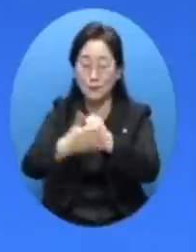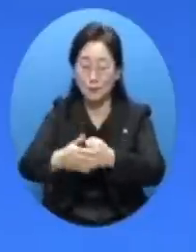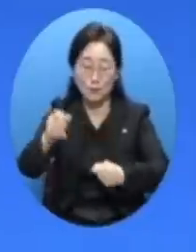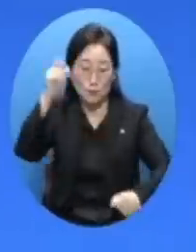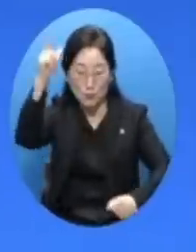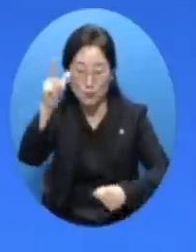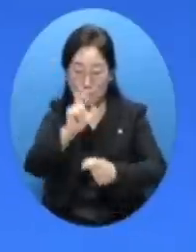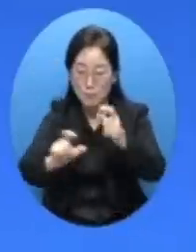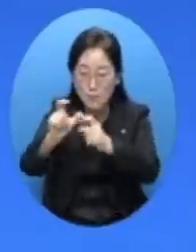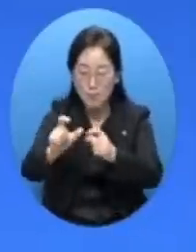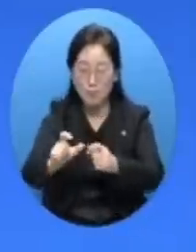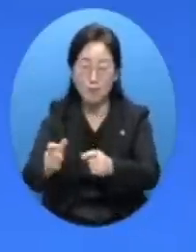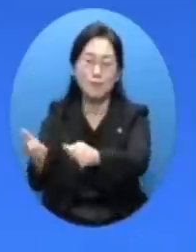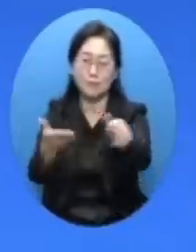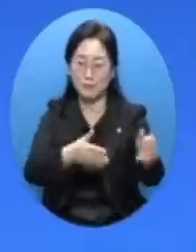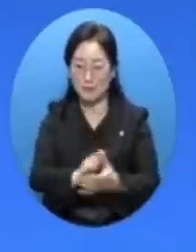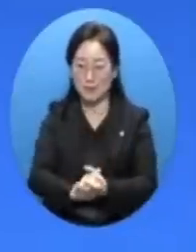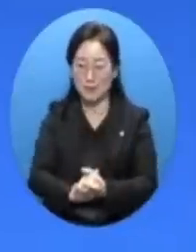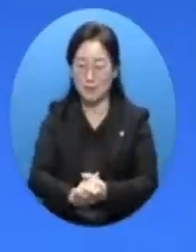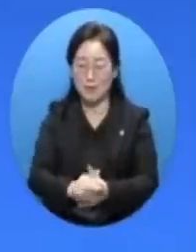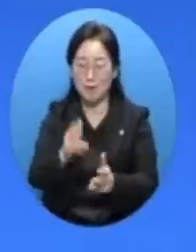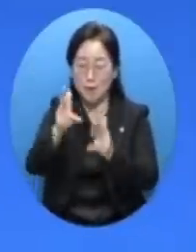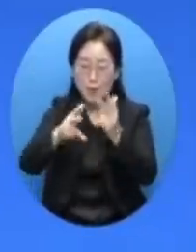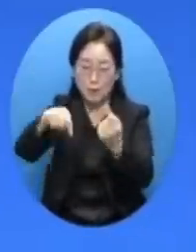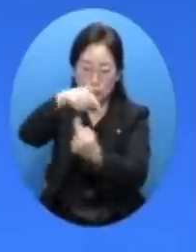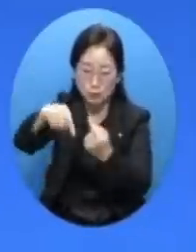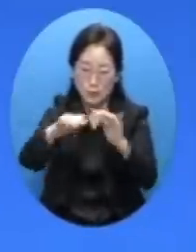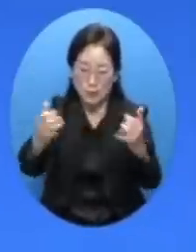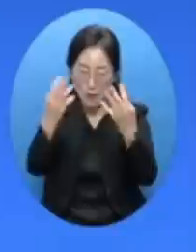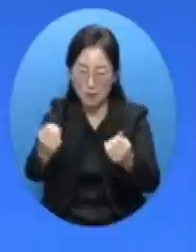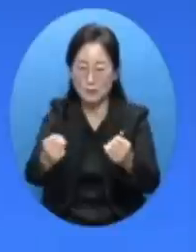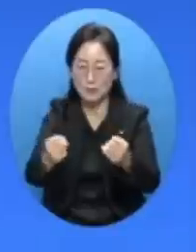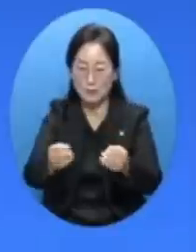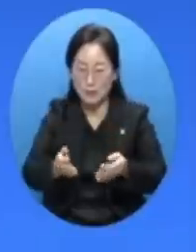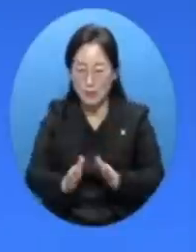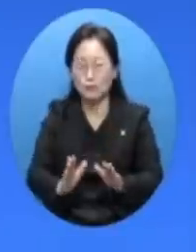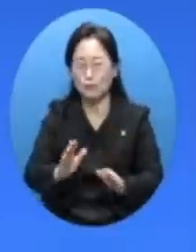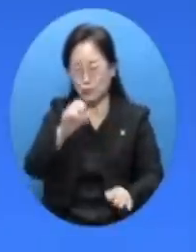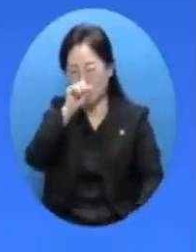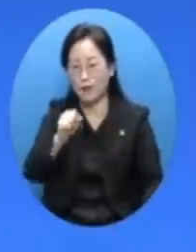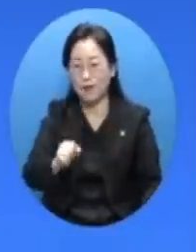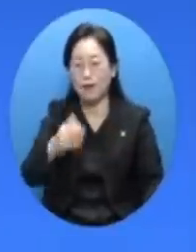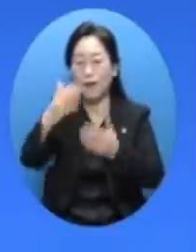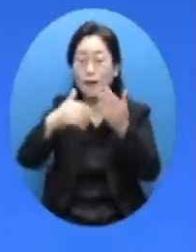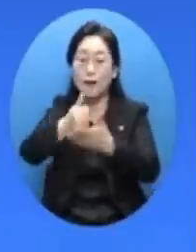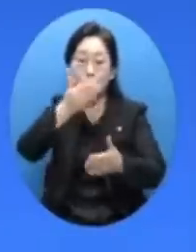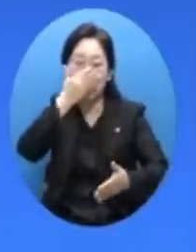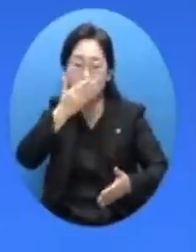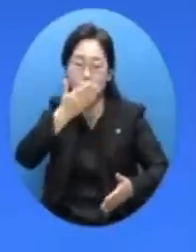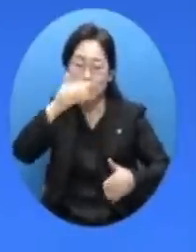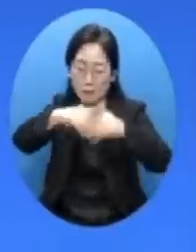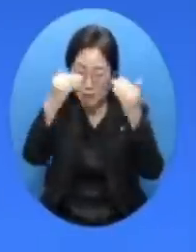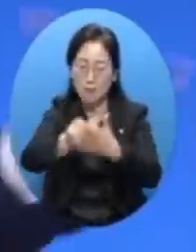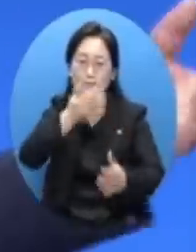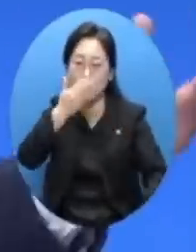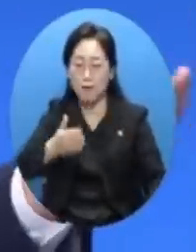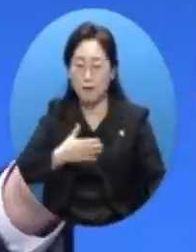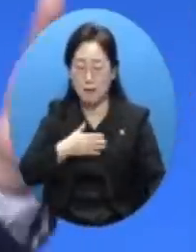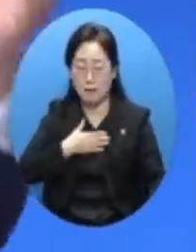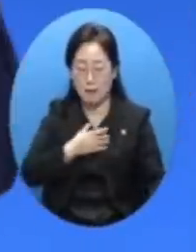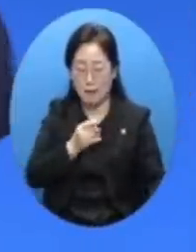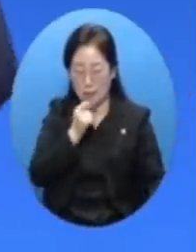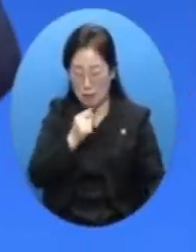바랍니다. 우리에게서 이런 기업인들이 많이 나오게 되기를 바랍니다. 하나님이 함께 하시면 불가능이 없습니다. 이제 나라고 하는 좁은 공간에